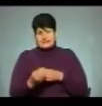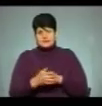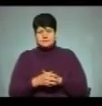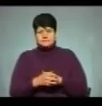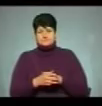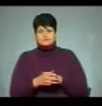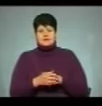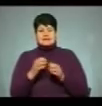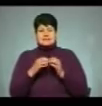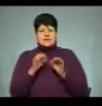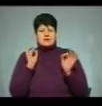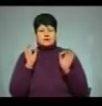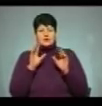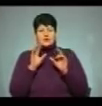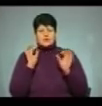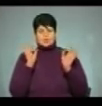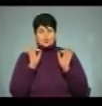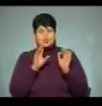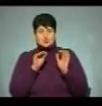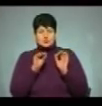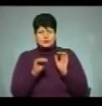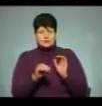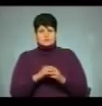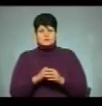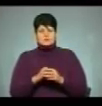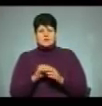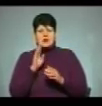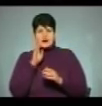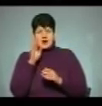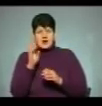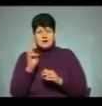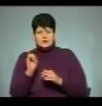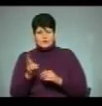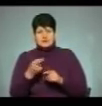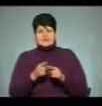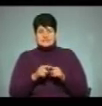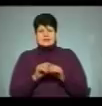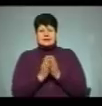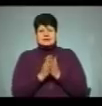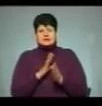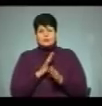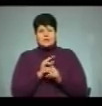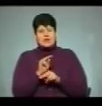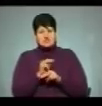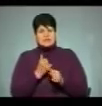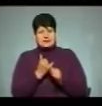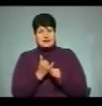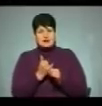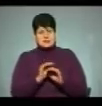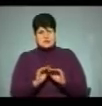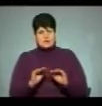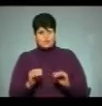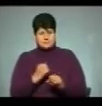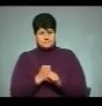Серед озвучених творів – Катрусина «Ранок» Віри Паронової. Ця книжечка була навчальна, для садочка випущена.